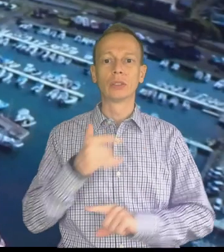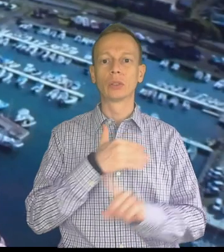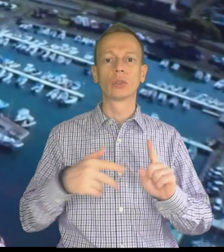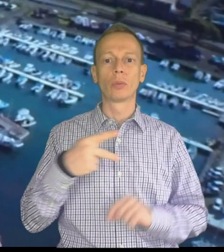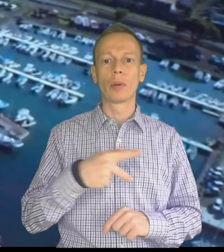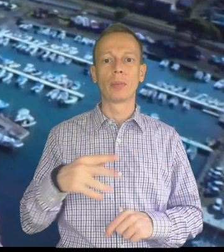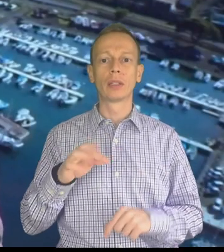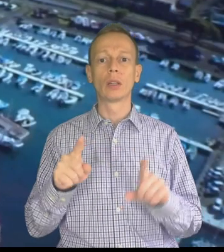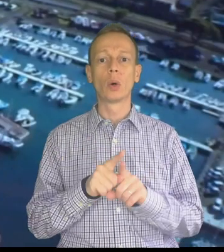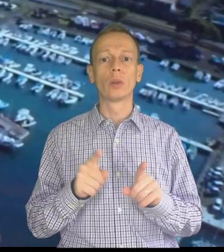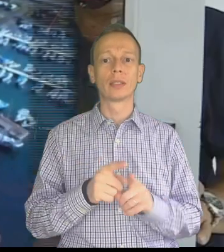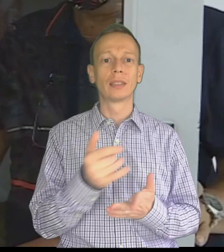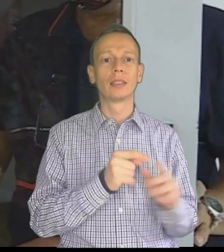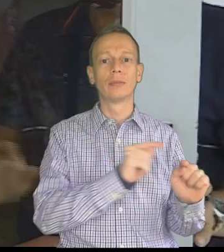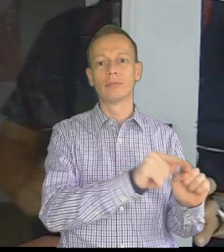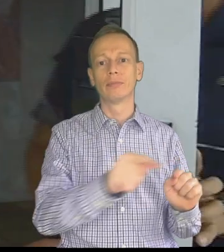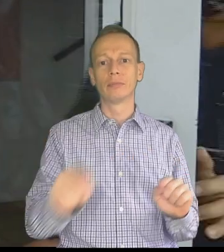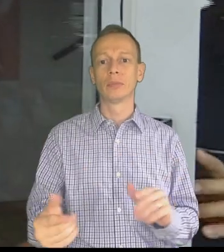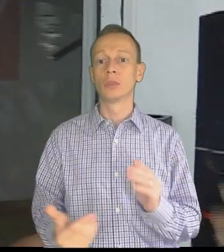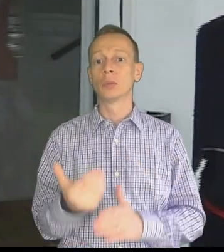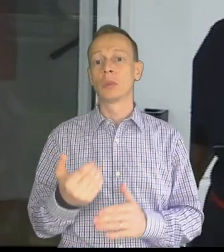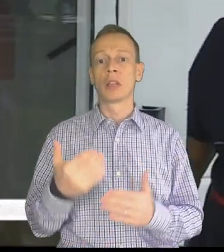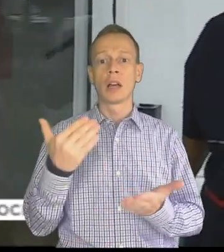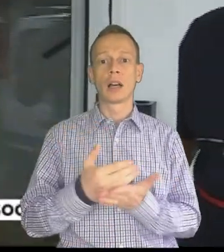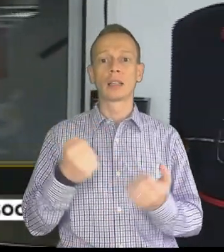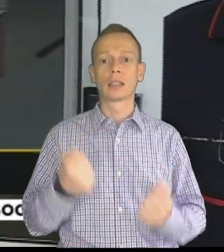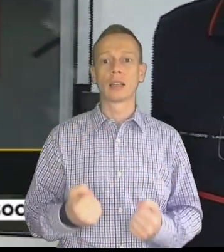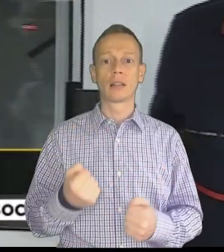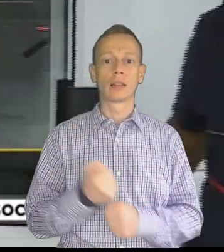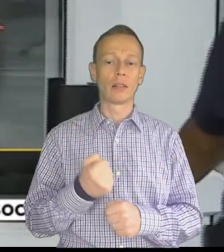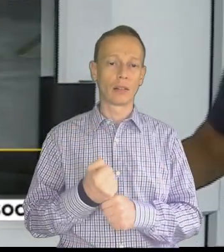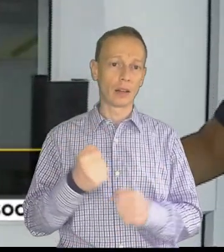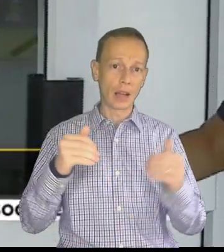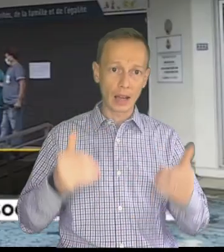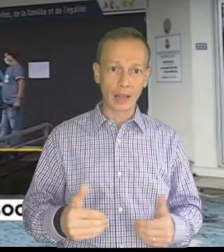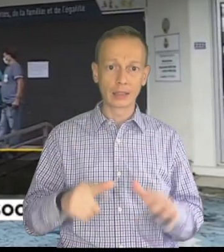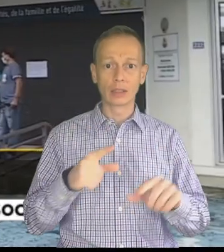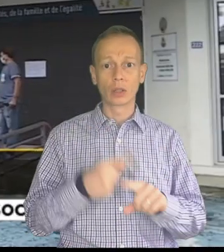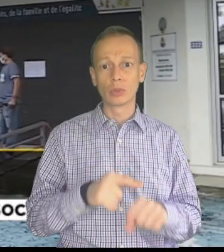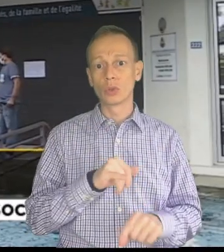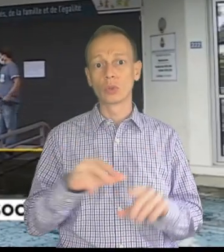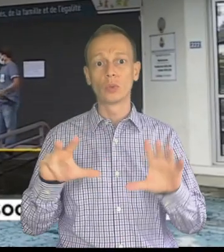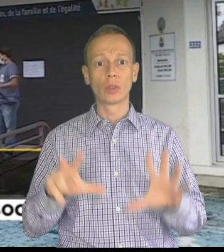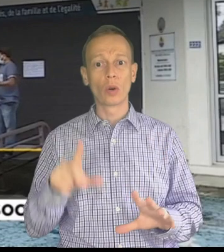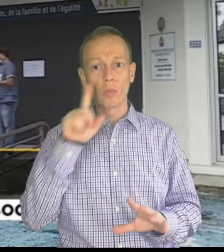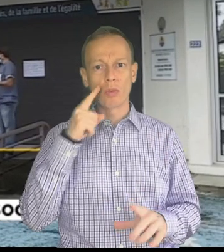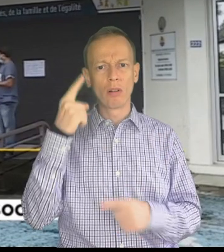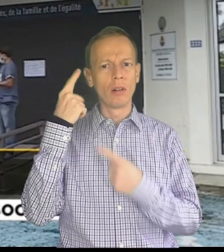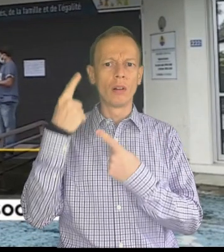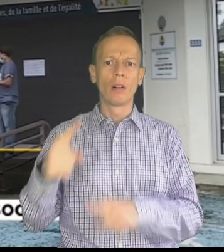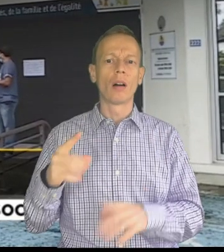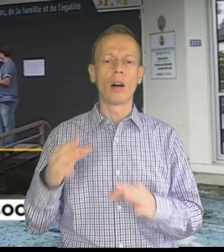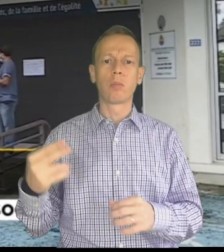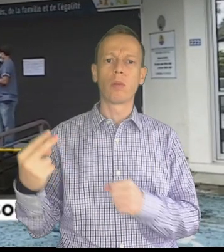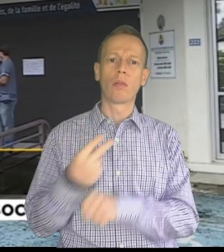le ras-le-bol des agents des services sociaux de Papeete, mais aussi des archipels. Ils ont cessé le travail ce matin de 7h30 à 8h